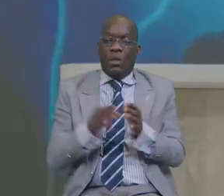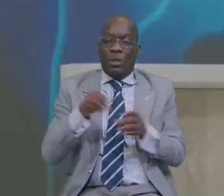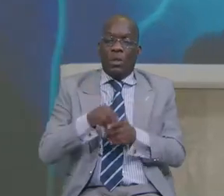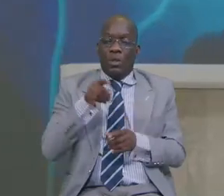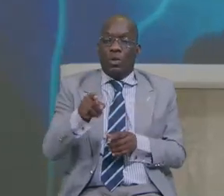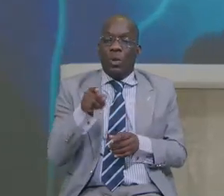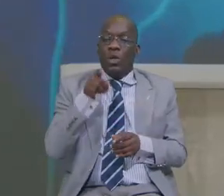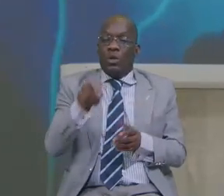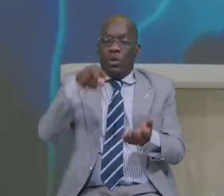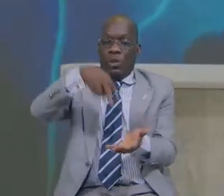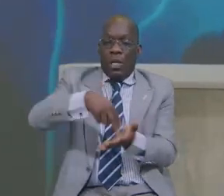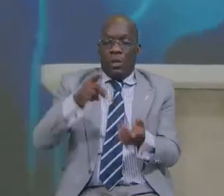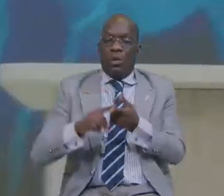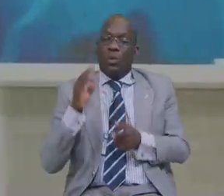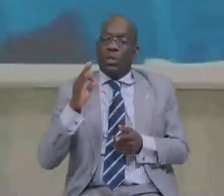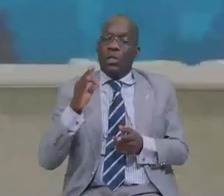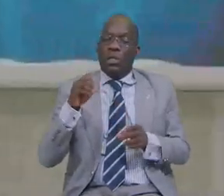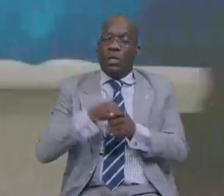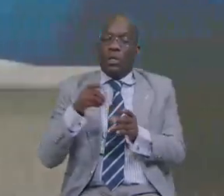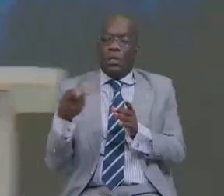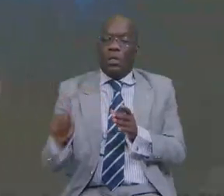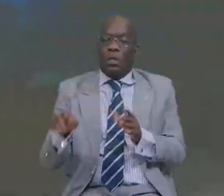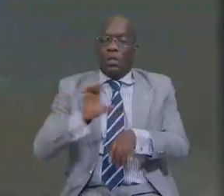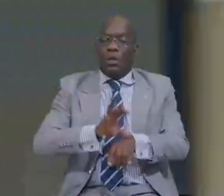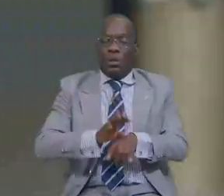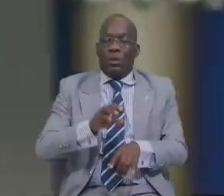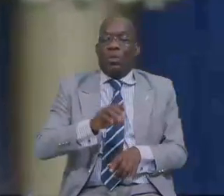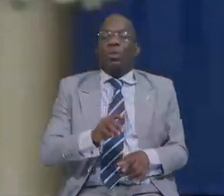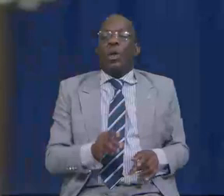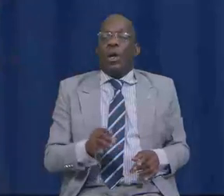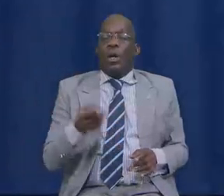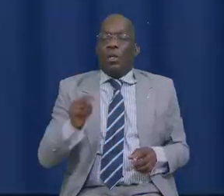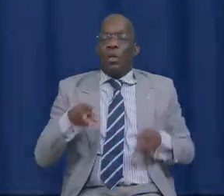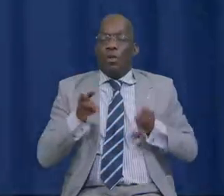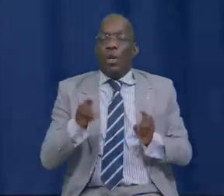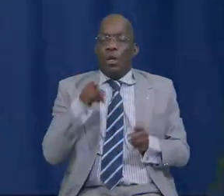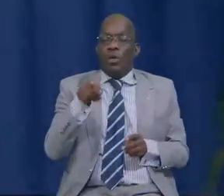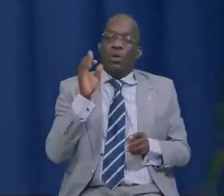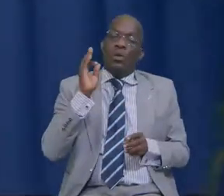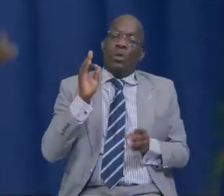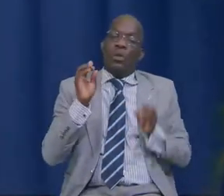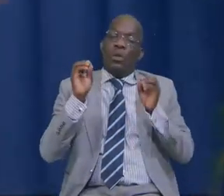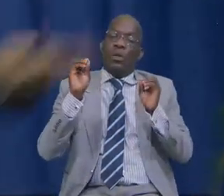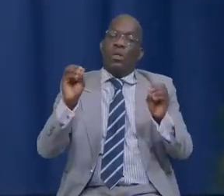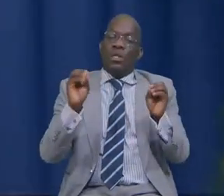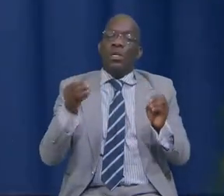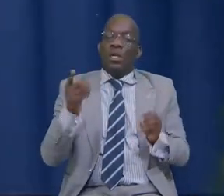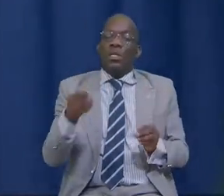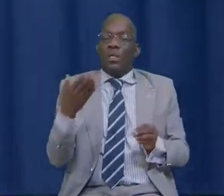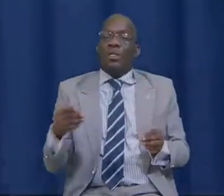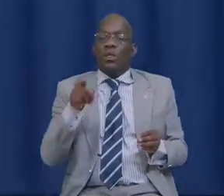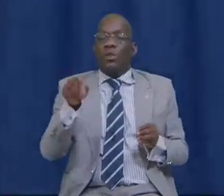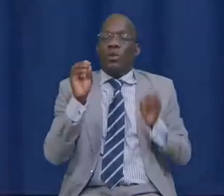vous êtes debout pour enseigner dans l'église tel que vous enseignez, le matériel que